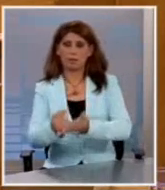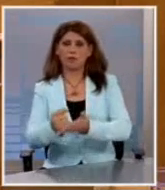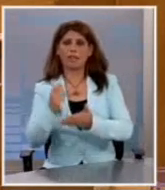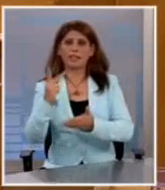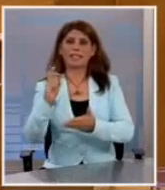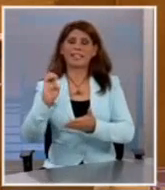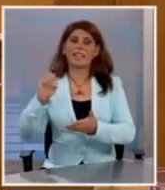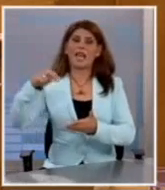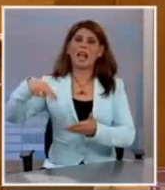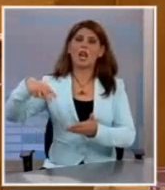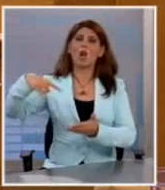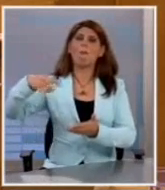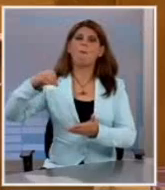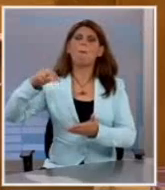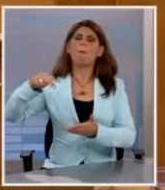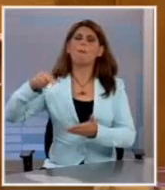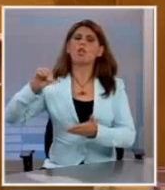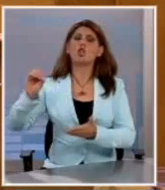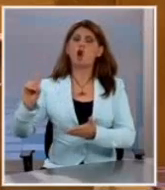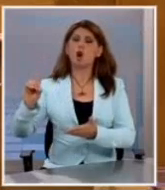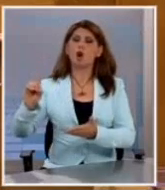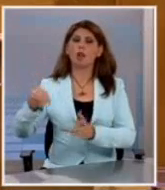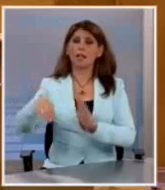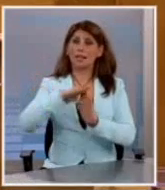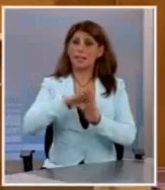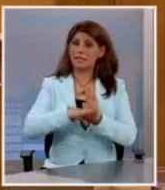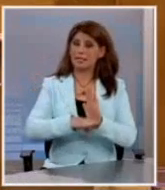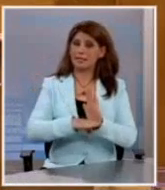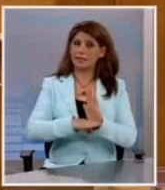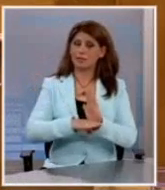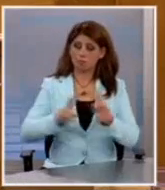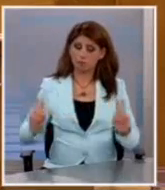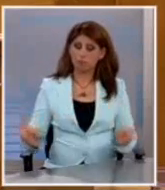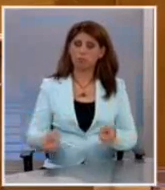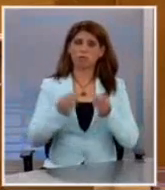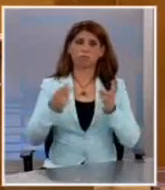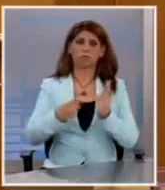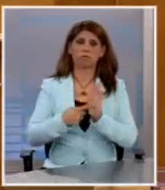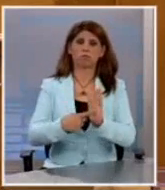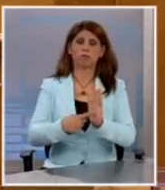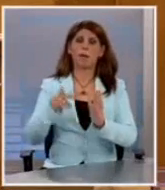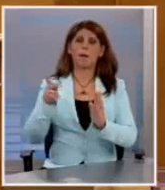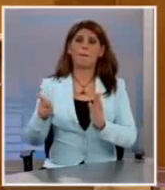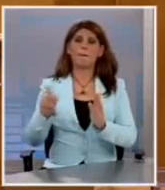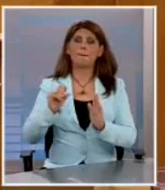Κελπνό, τις λίστες οι οποίες απεκάλυψε το Press